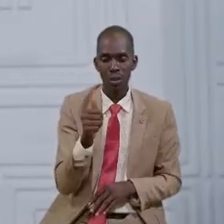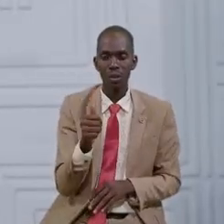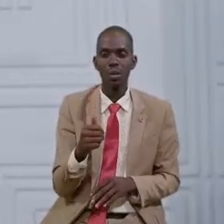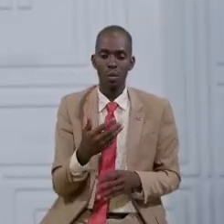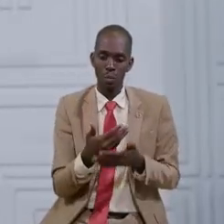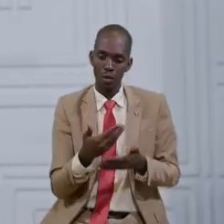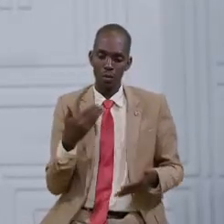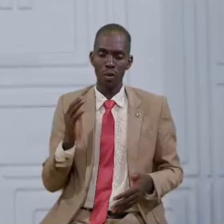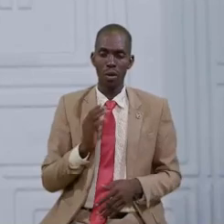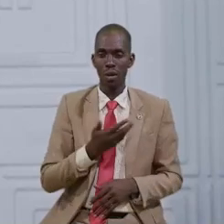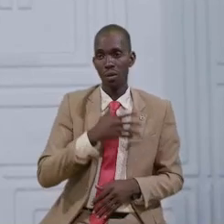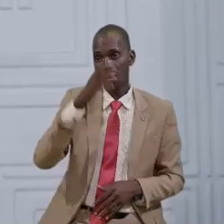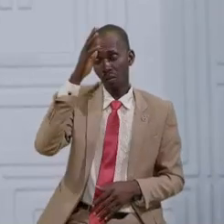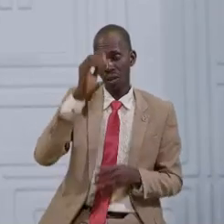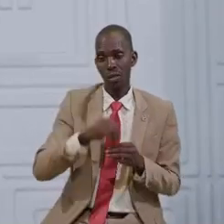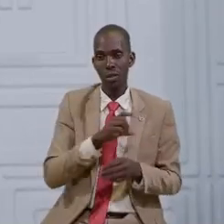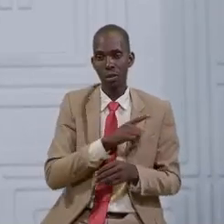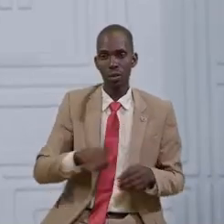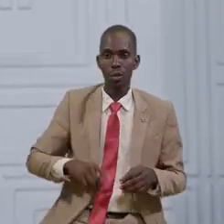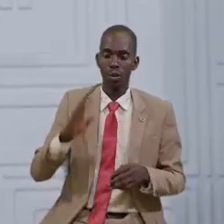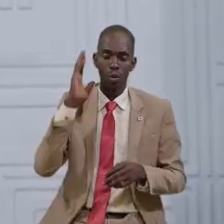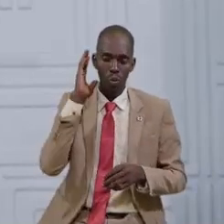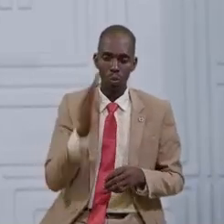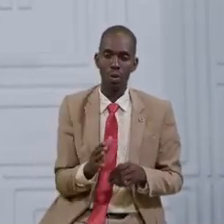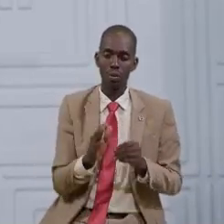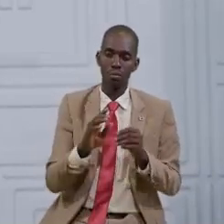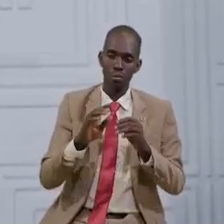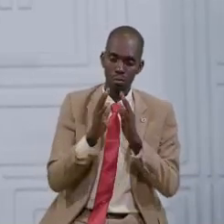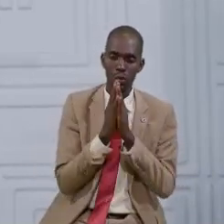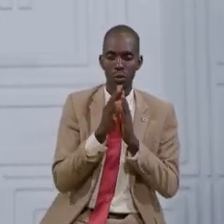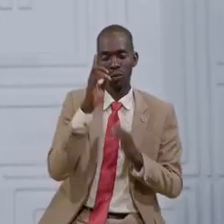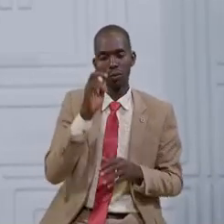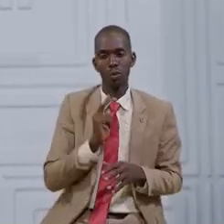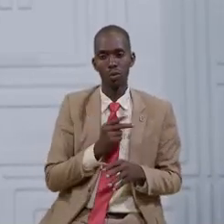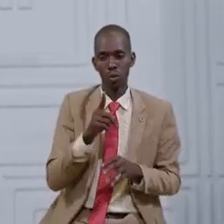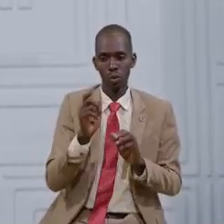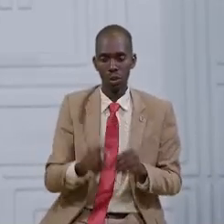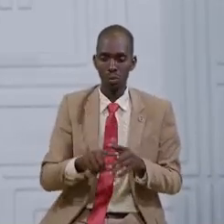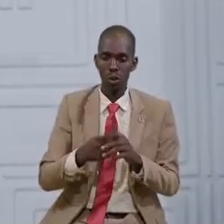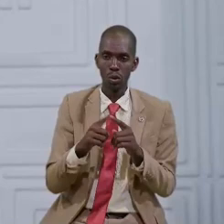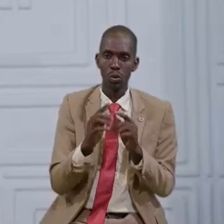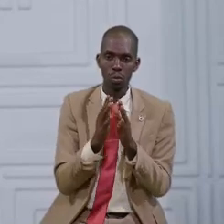Notre Père dans le Seigneur viendra prier pour nous. Ce n'est pas la fin du programme.